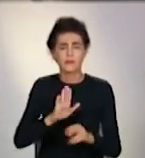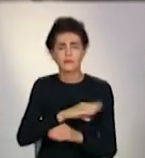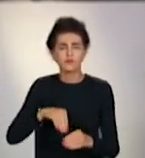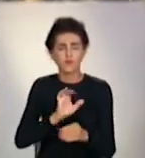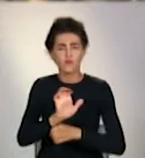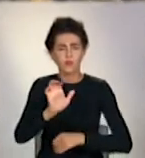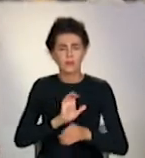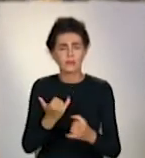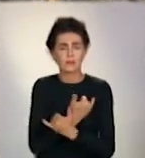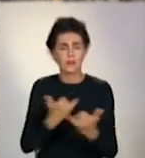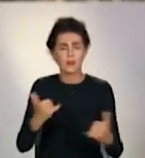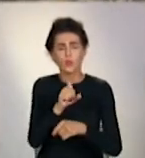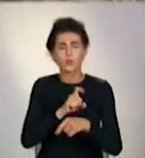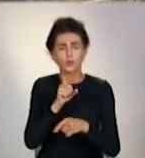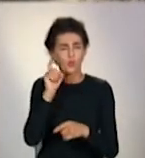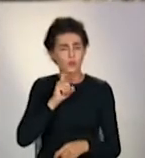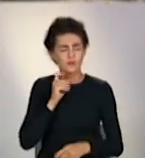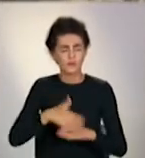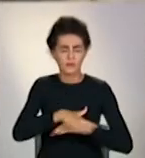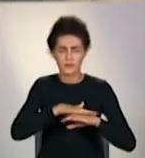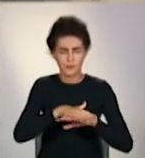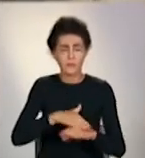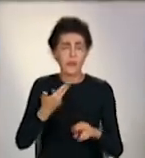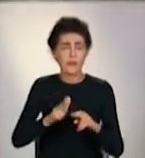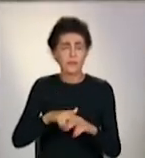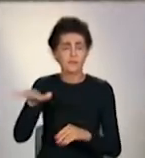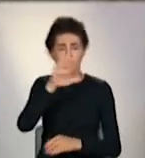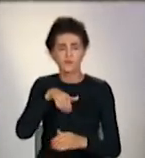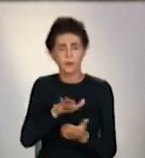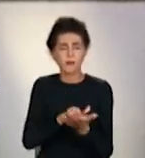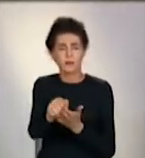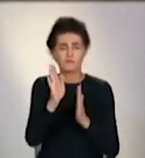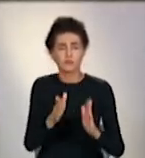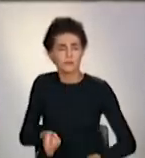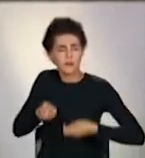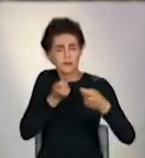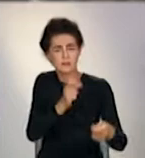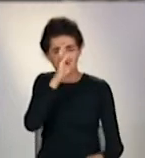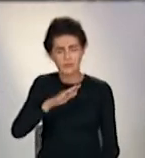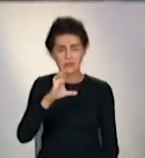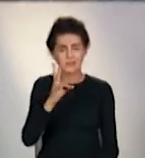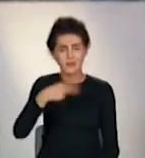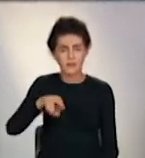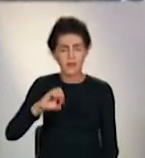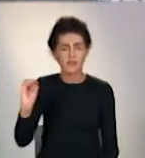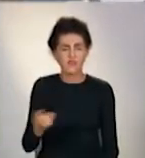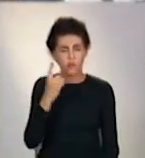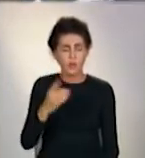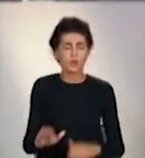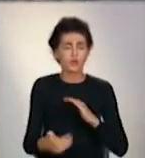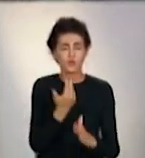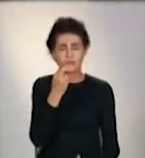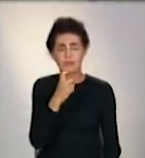вироблятимуть здебільшого для українського ринку. Прокат також експортуватиметься до країн СНД та Європи. У новому